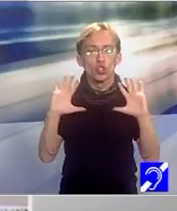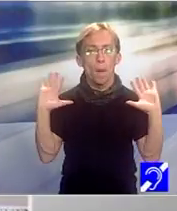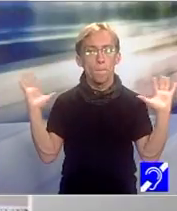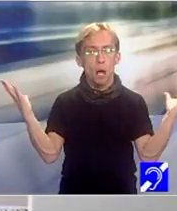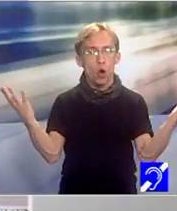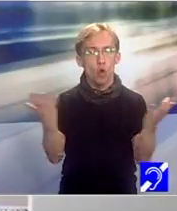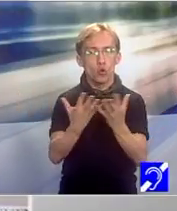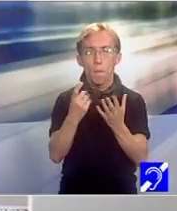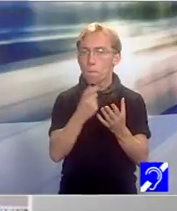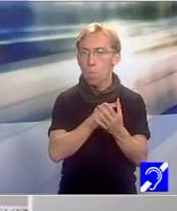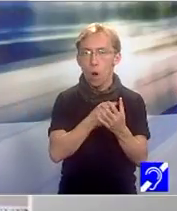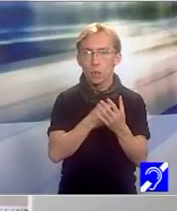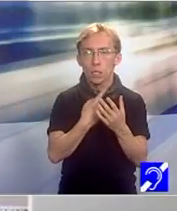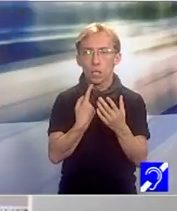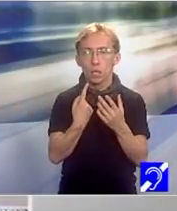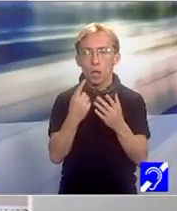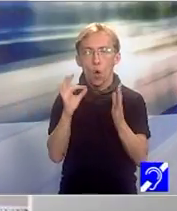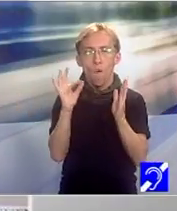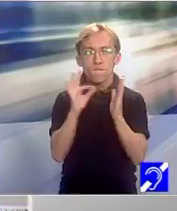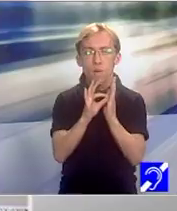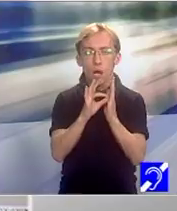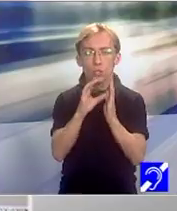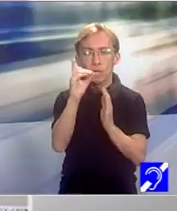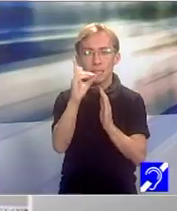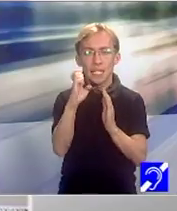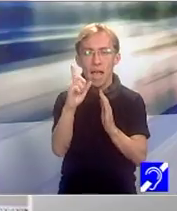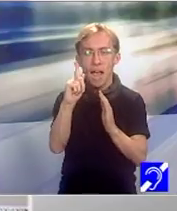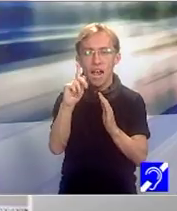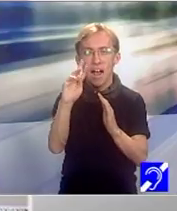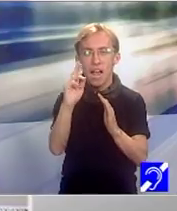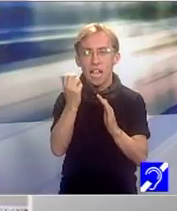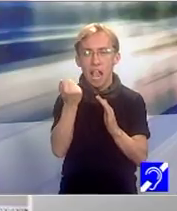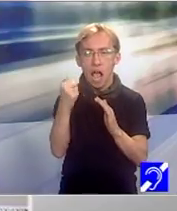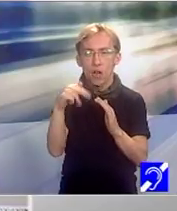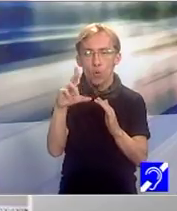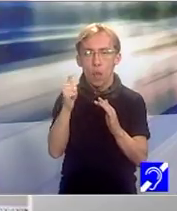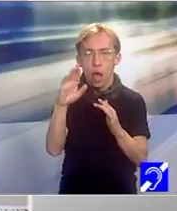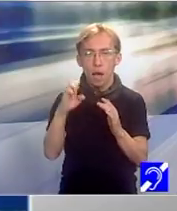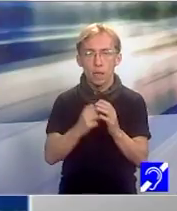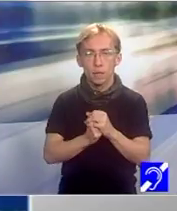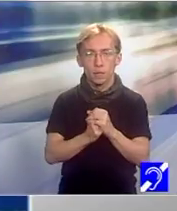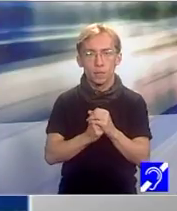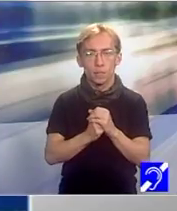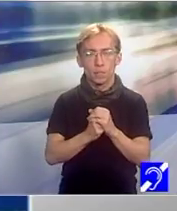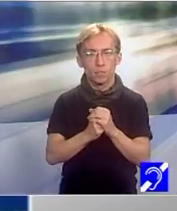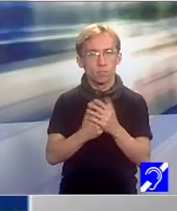reprezenta un factor de degranulare care să mă poată duce în șoc anafilactic. Asta nu te-a